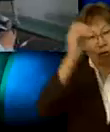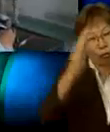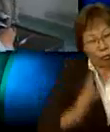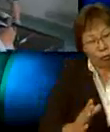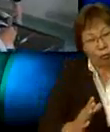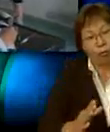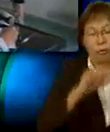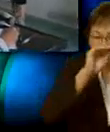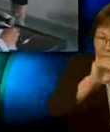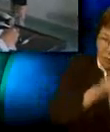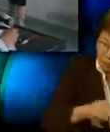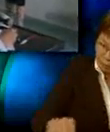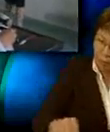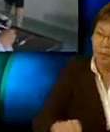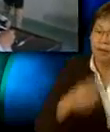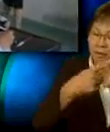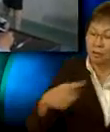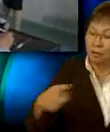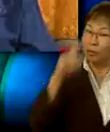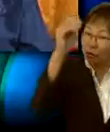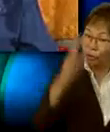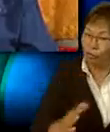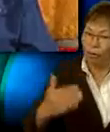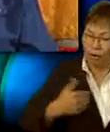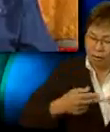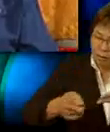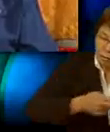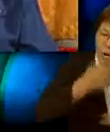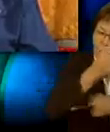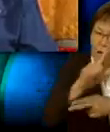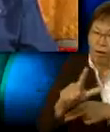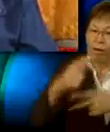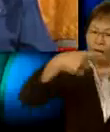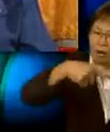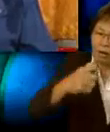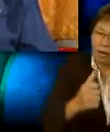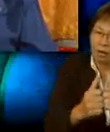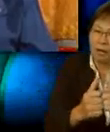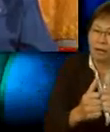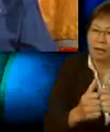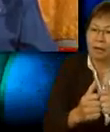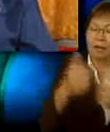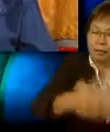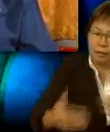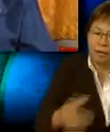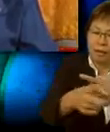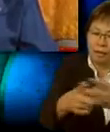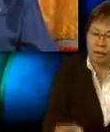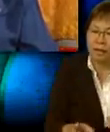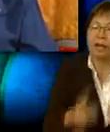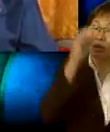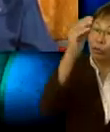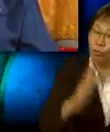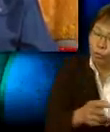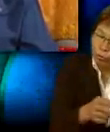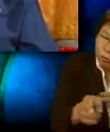guru-guru bukan sahaja mendidik para pelajar tetapi mereka juga menguruskan hal ehwal yang berkaitan dengan bilik darjah di